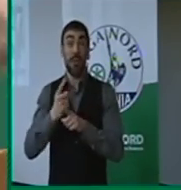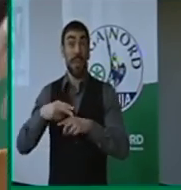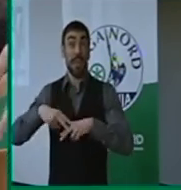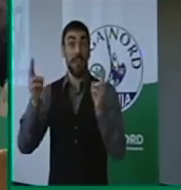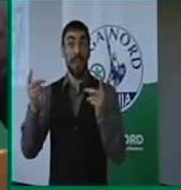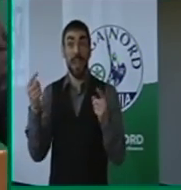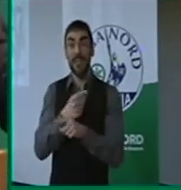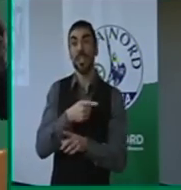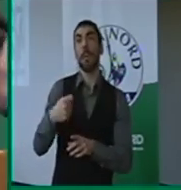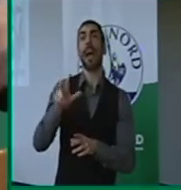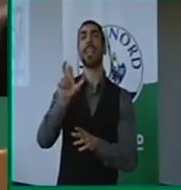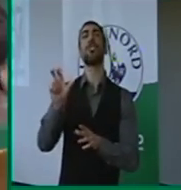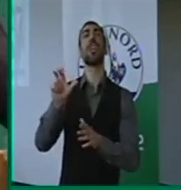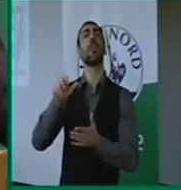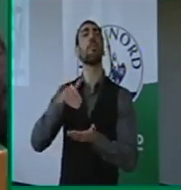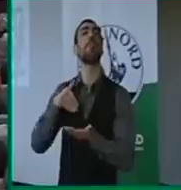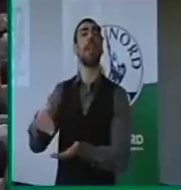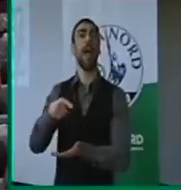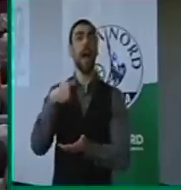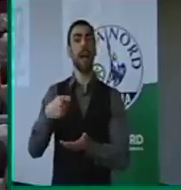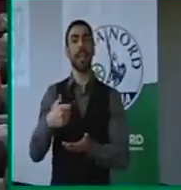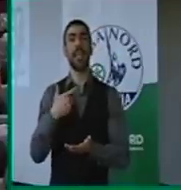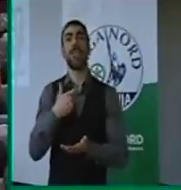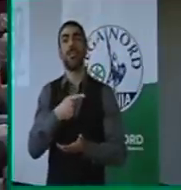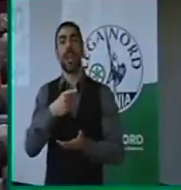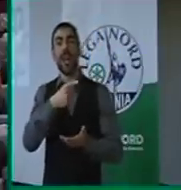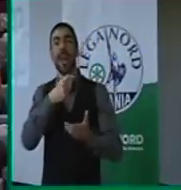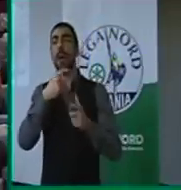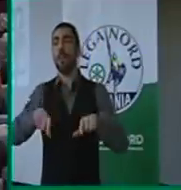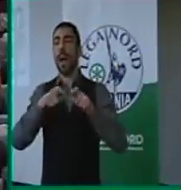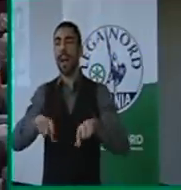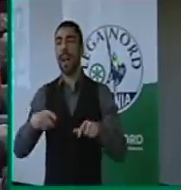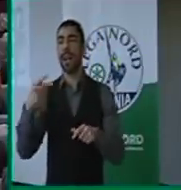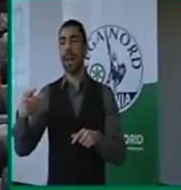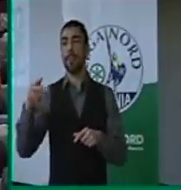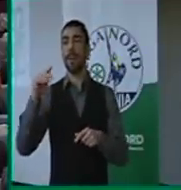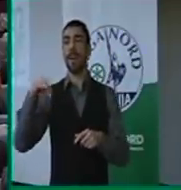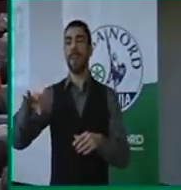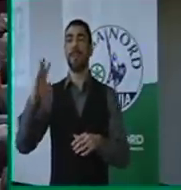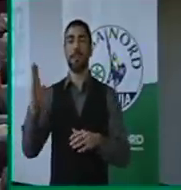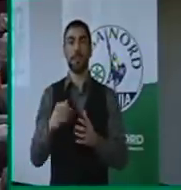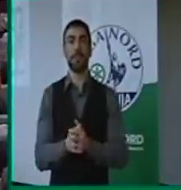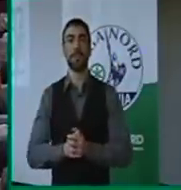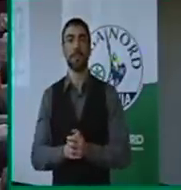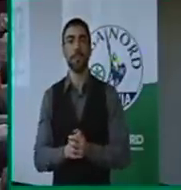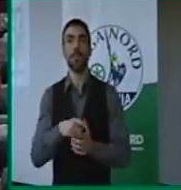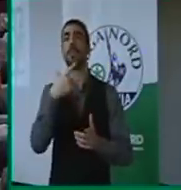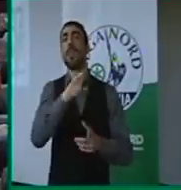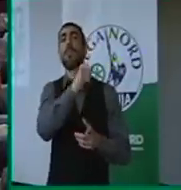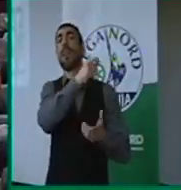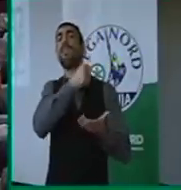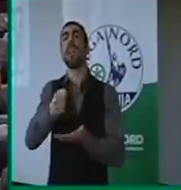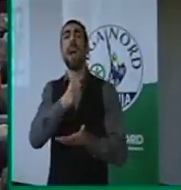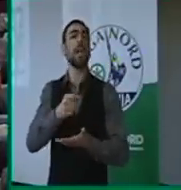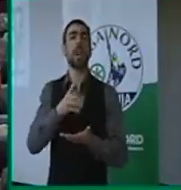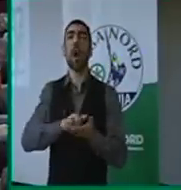pagato 300 miliardi hanno una banca che si chiama kfv dove hanno nascosto il 20% del debito pubblico con quella finanziano a